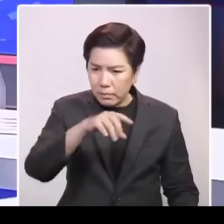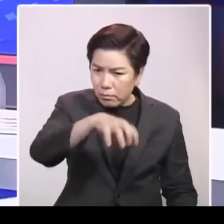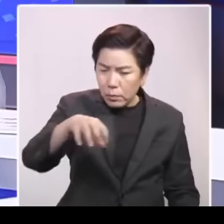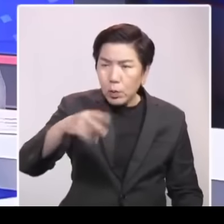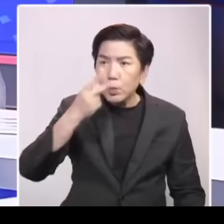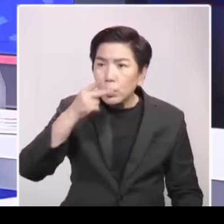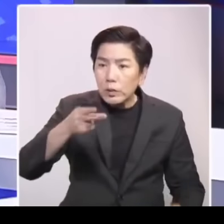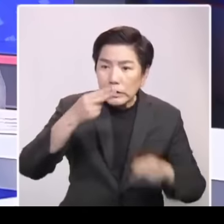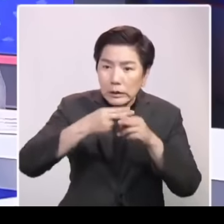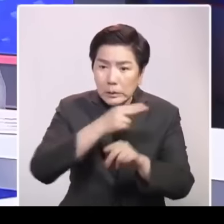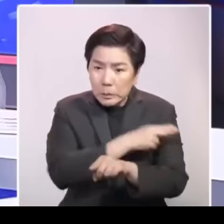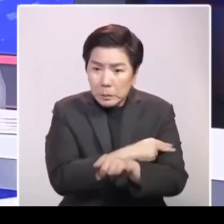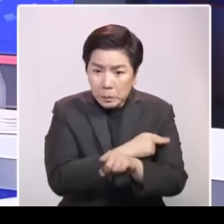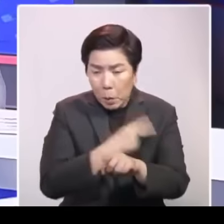เนี่ยตรวจสอบชื่อแพทย์ให้ดีๆนะคะ